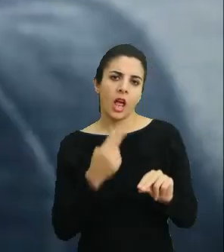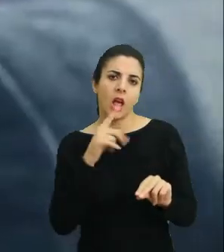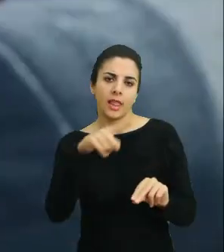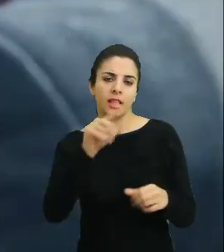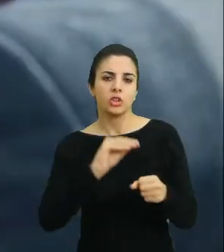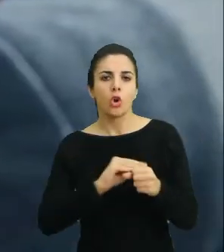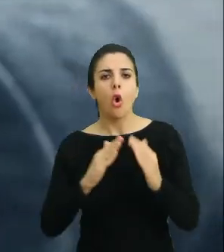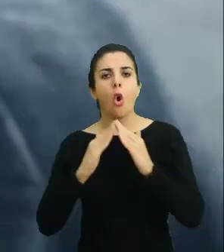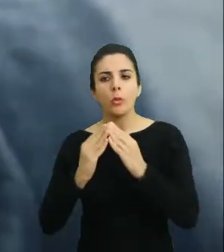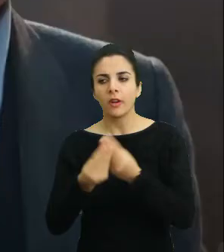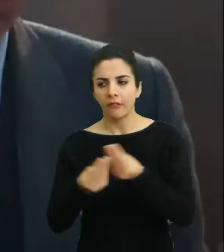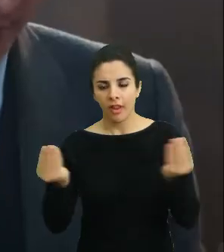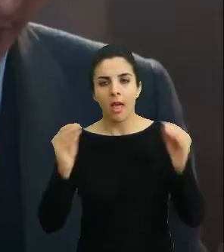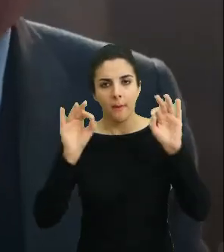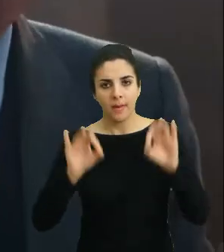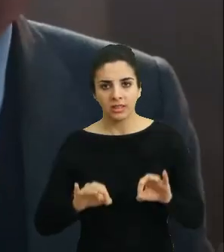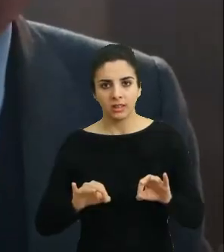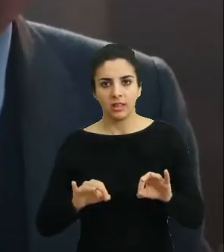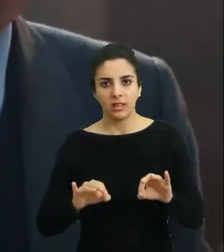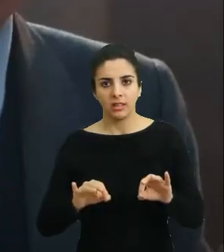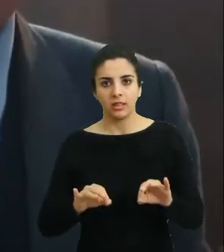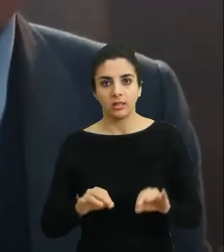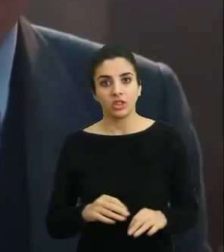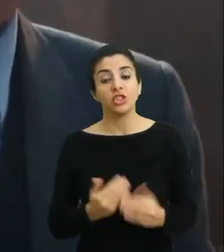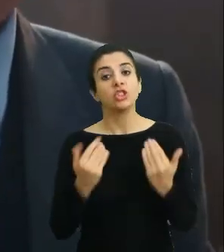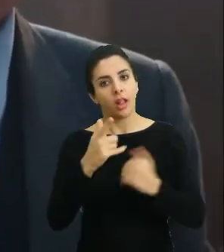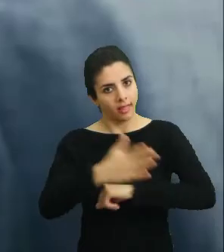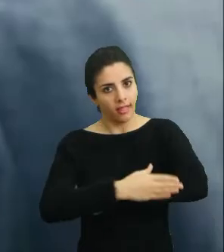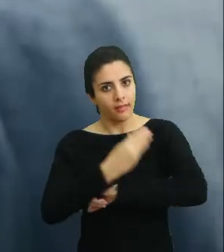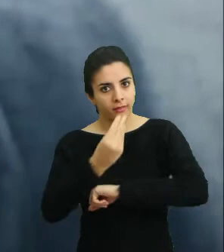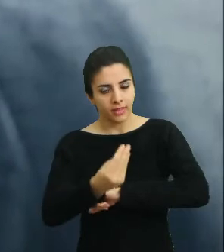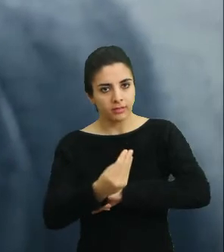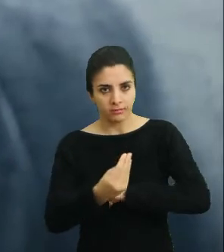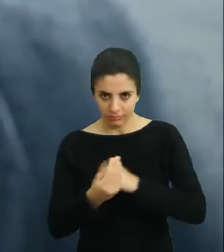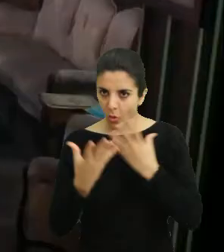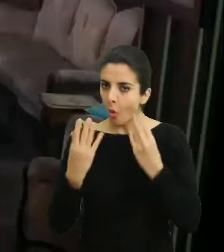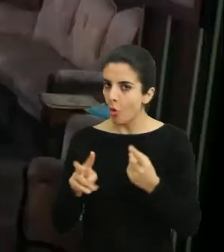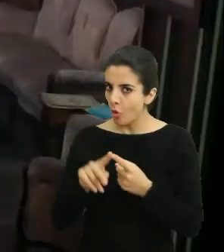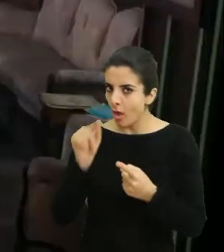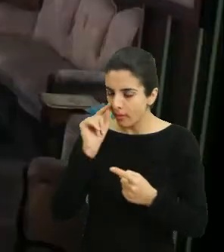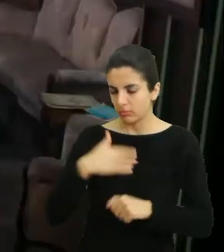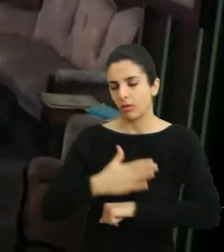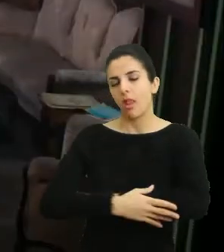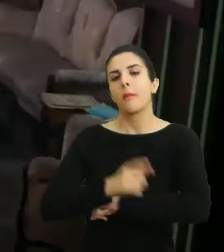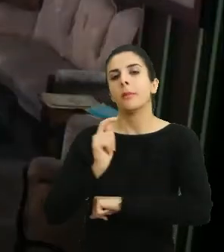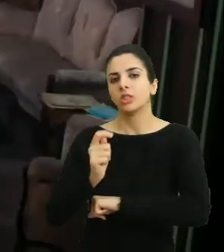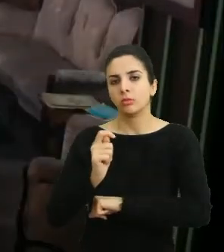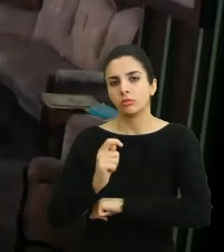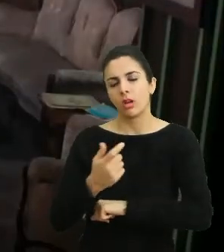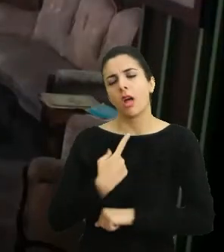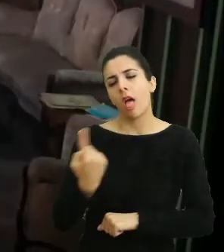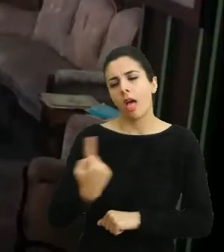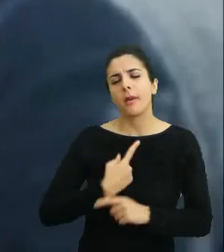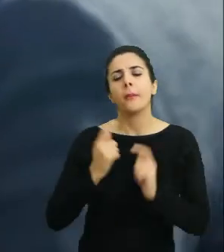için. Komşulardan dağıtmaya başlasınlar. Umarım siz de yardım edersiniz. Tabii Nuri Bey'im, yardım etmem mi? Başım